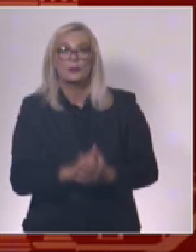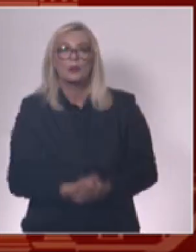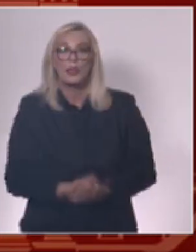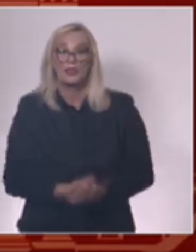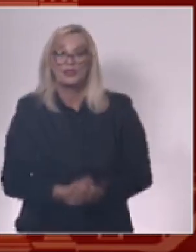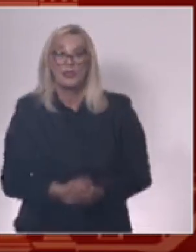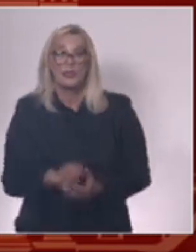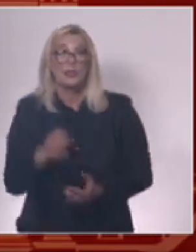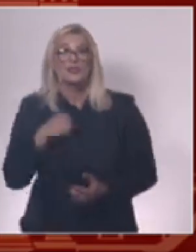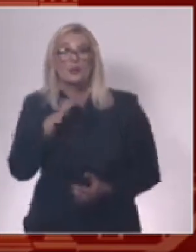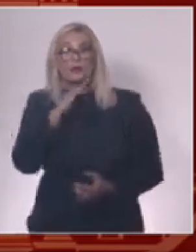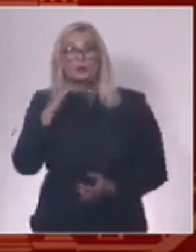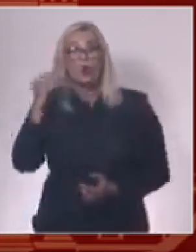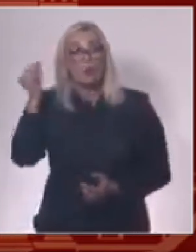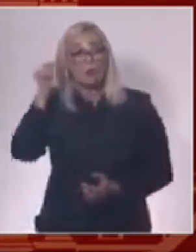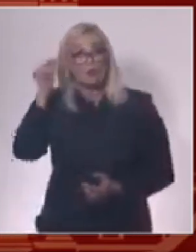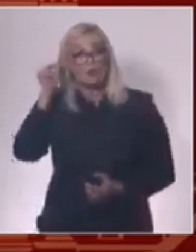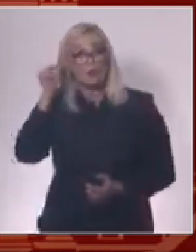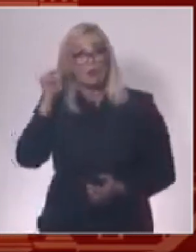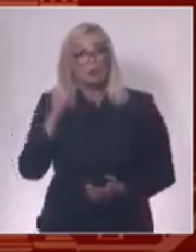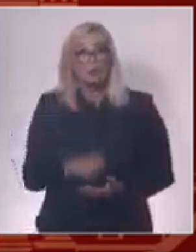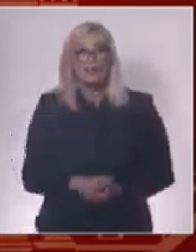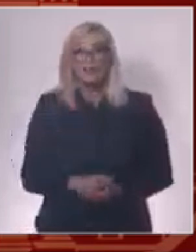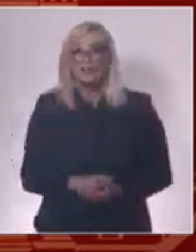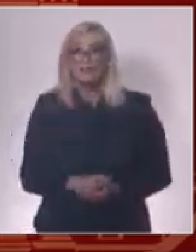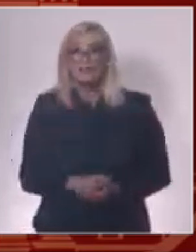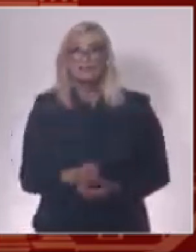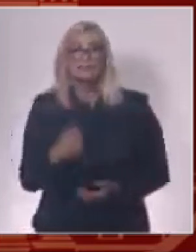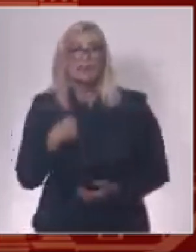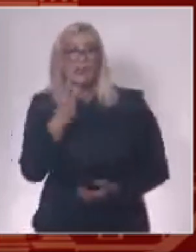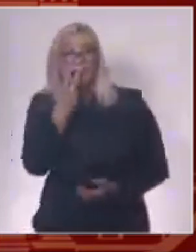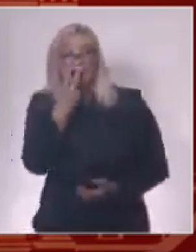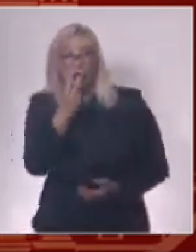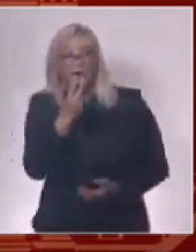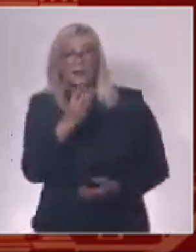натаму, но сум доволно искусен за да